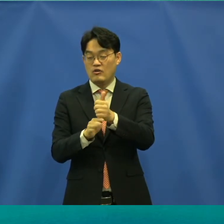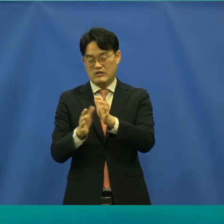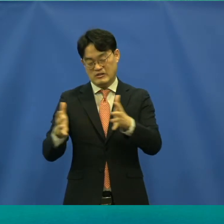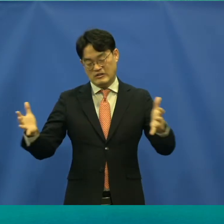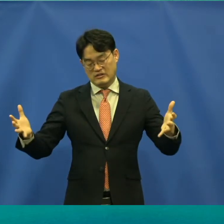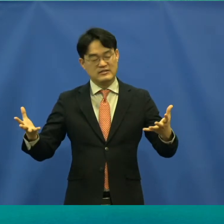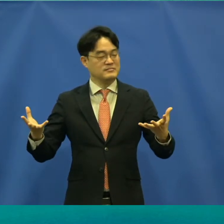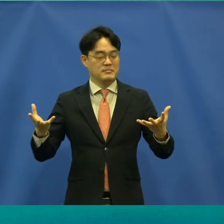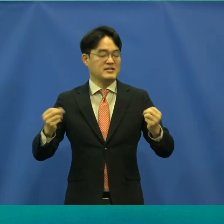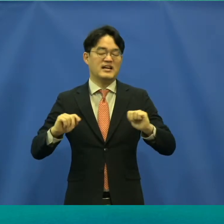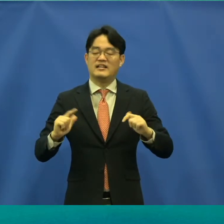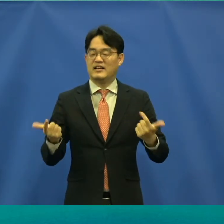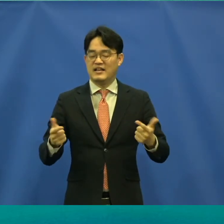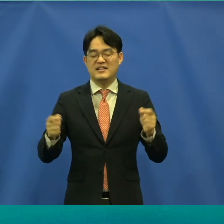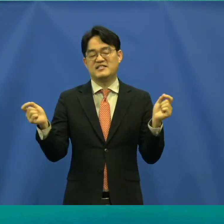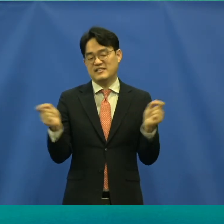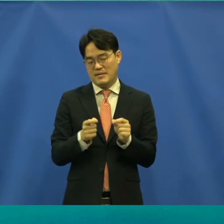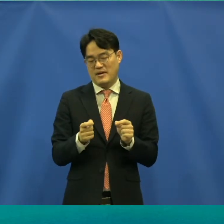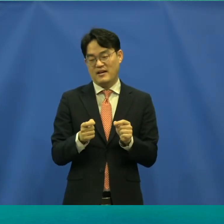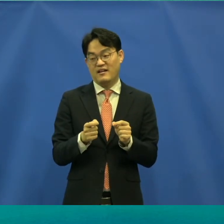일단 재밌습니다. 요나서는